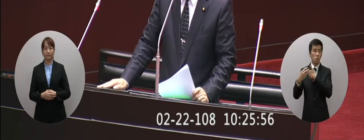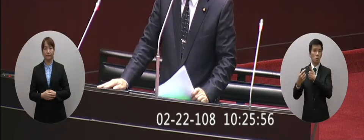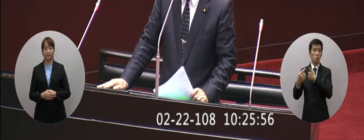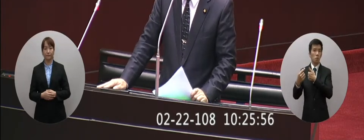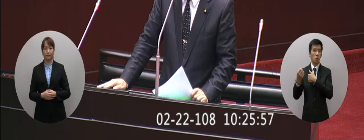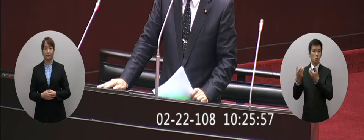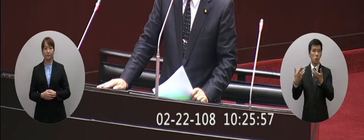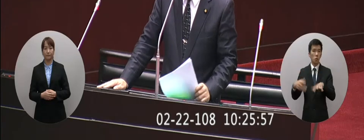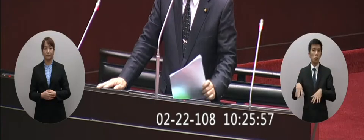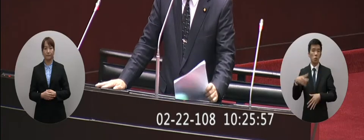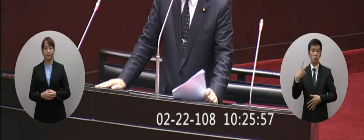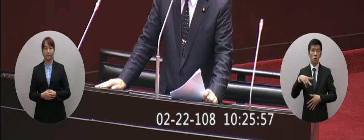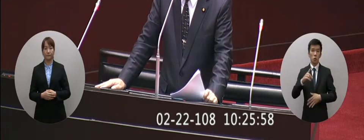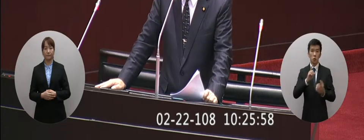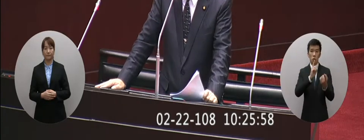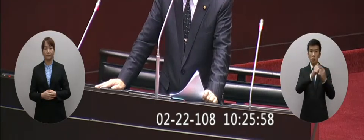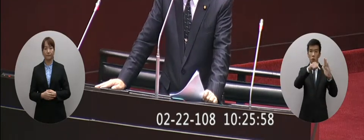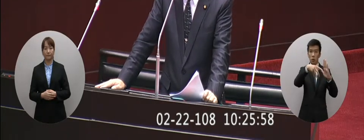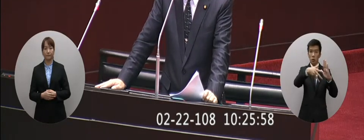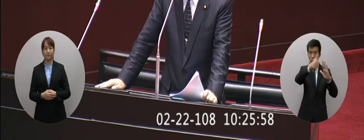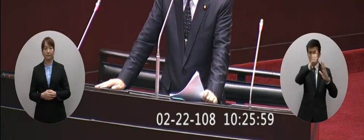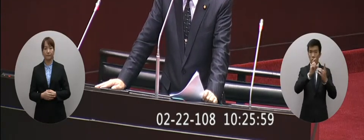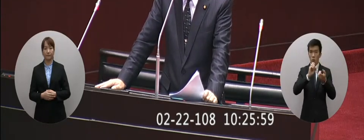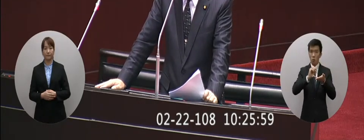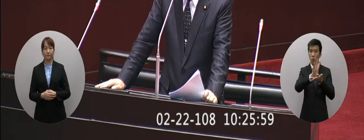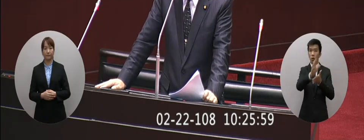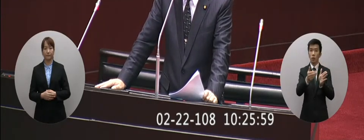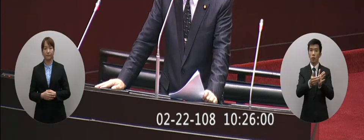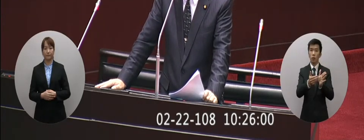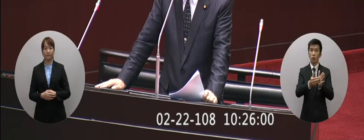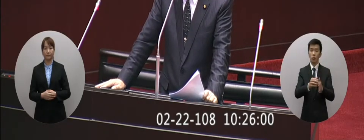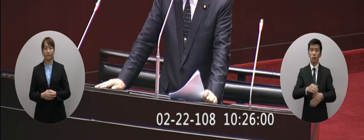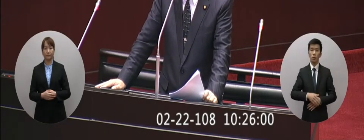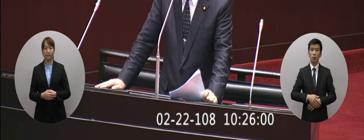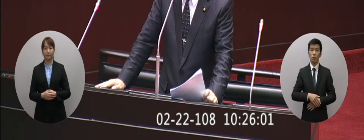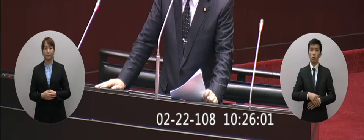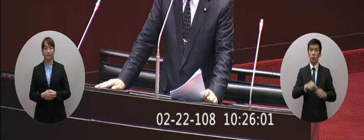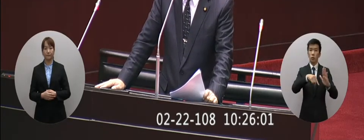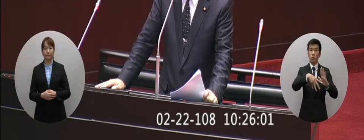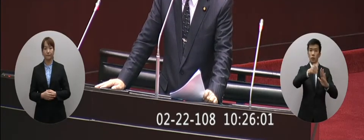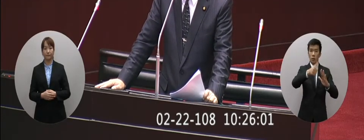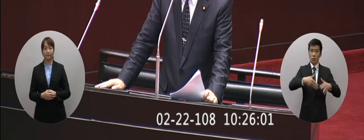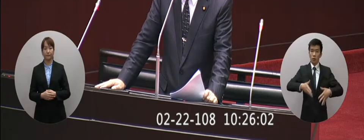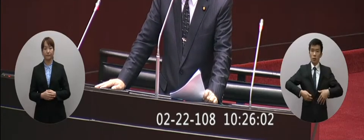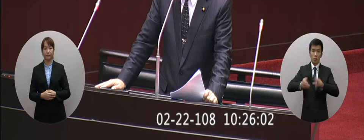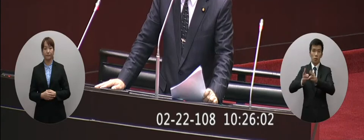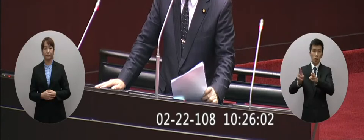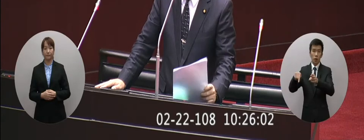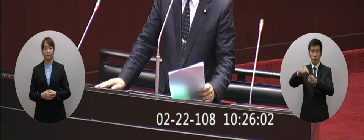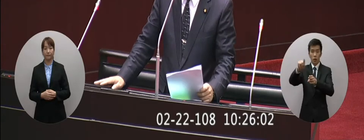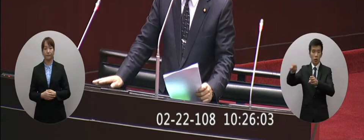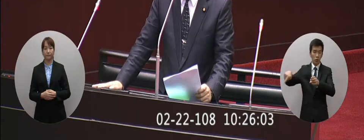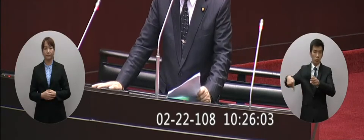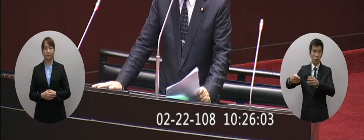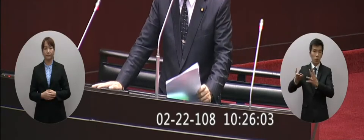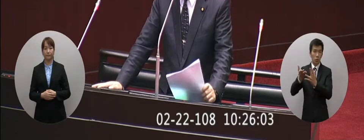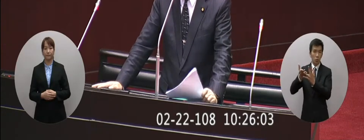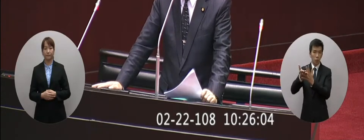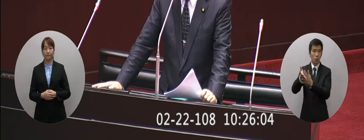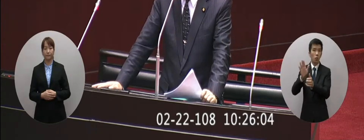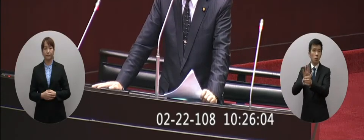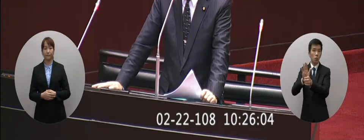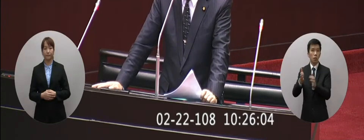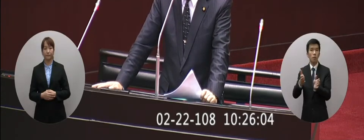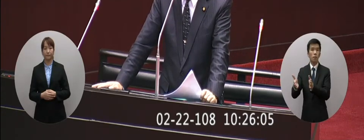时跟院长做了报告，那院长也赶快指示了工程会去做及时的处理，所以现阶